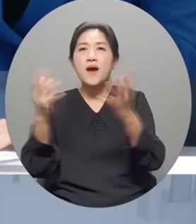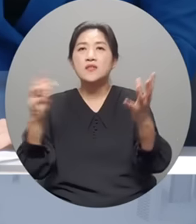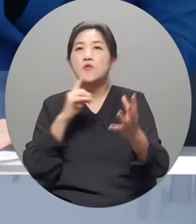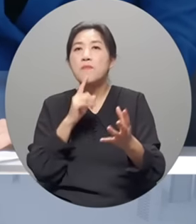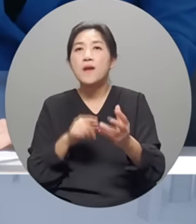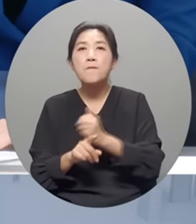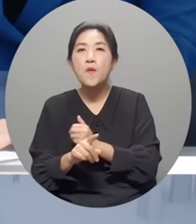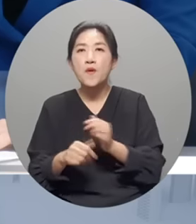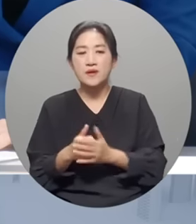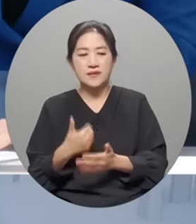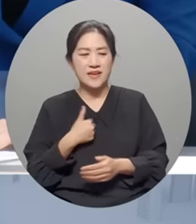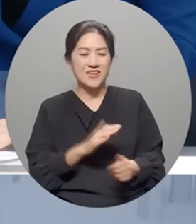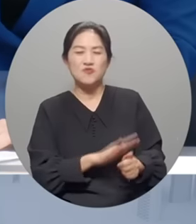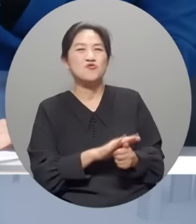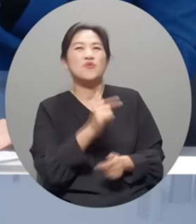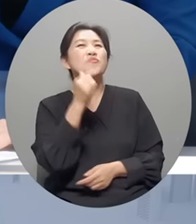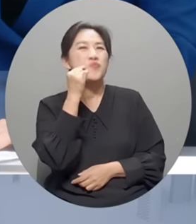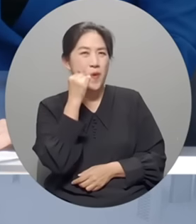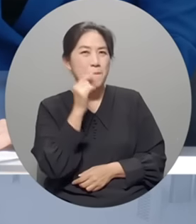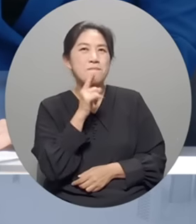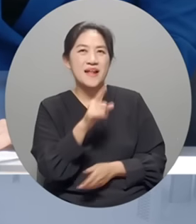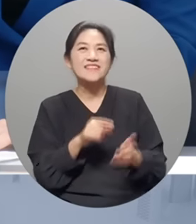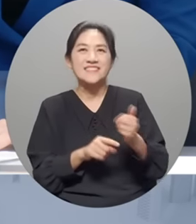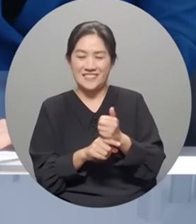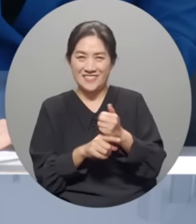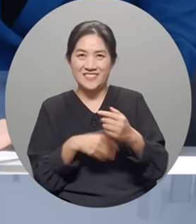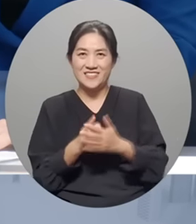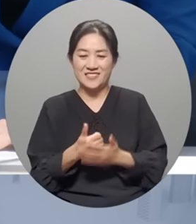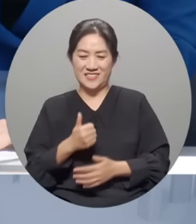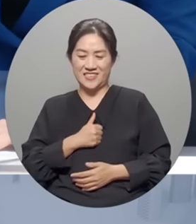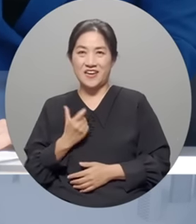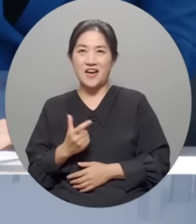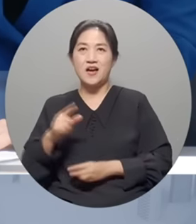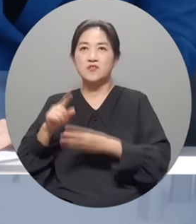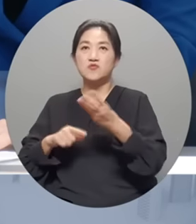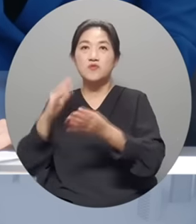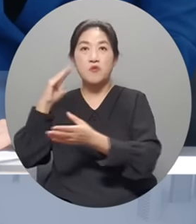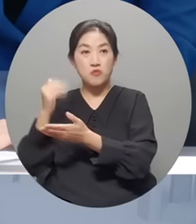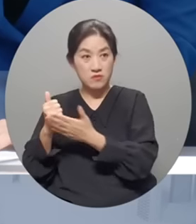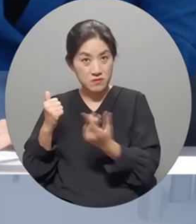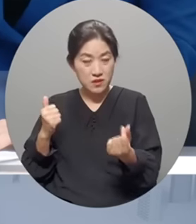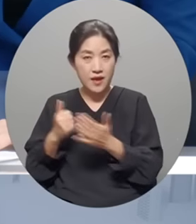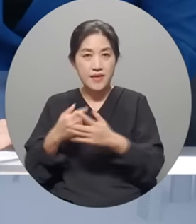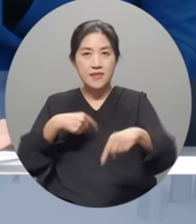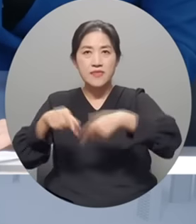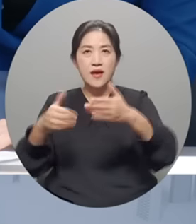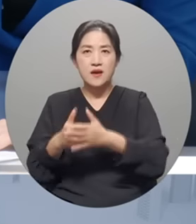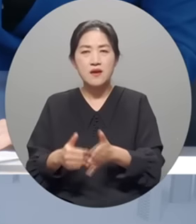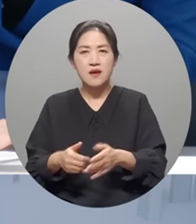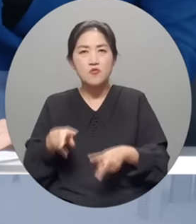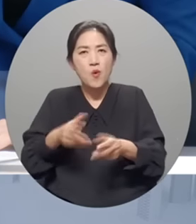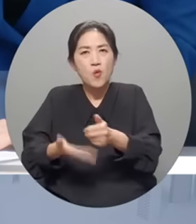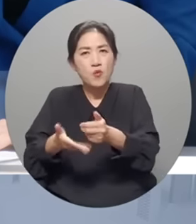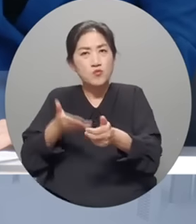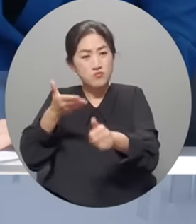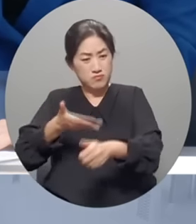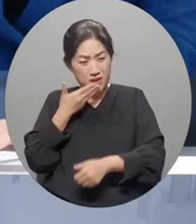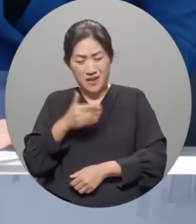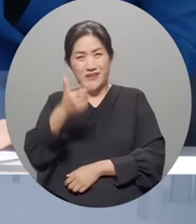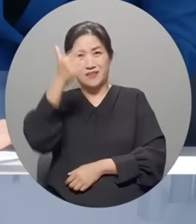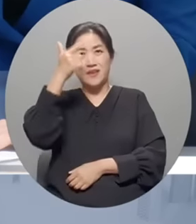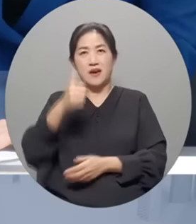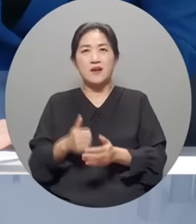많다고 한 건 자신이 도와주지 못한다는 뜻이라면서 자존심 센 윤 대통령이 당에 공천을 부탁했을 것 같냐